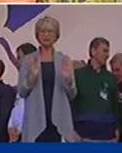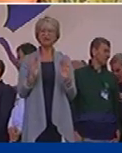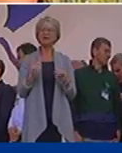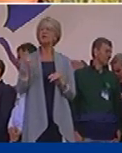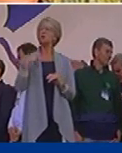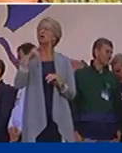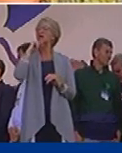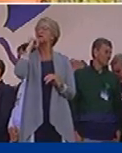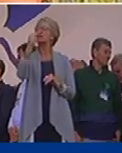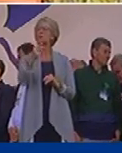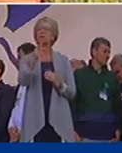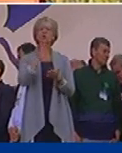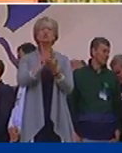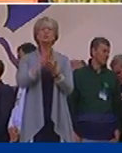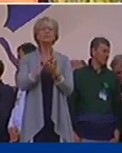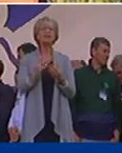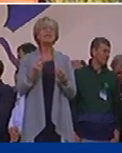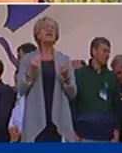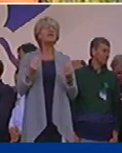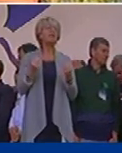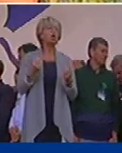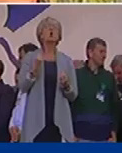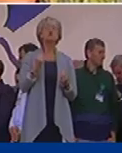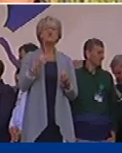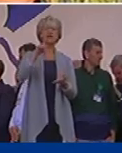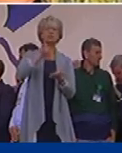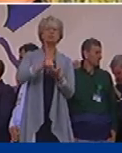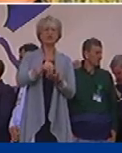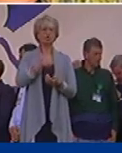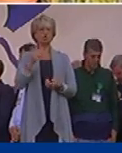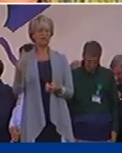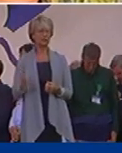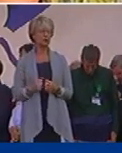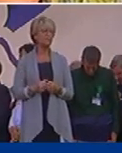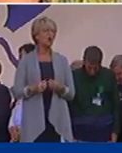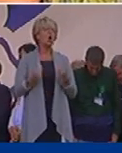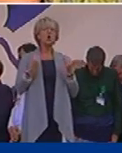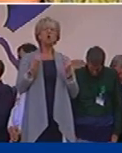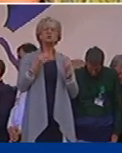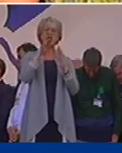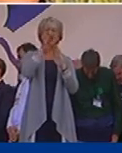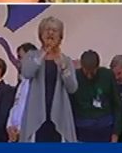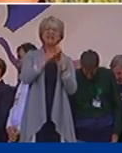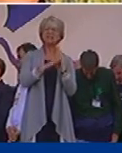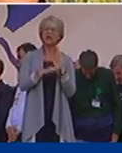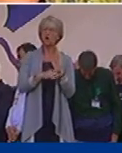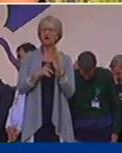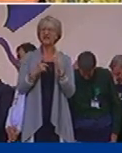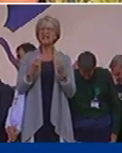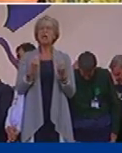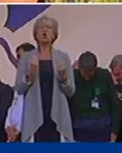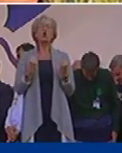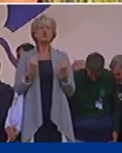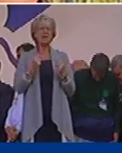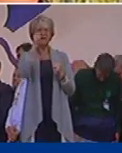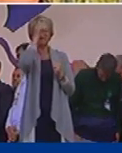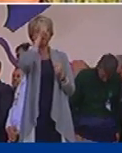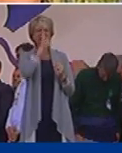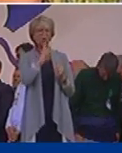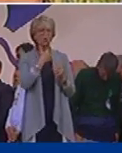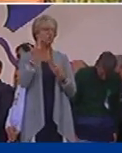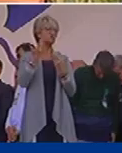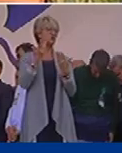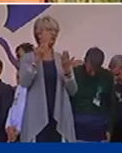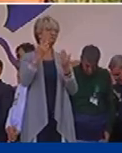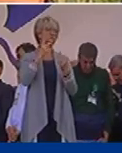dei giornalisti e cosa fa il centrodestra? Ma cos'è una categoria dello spirito? Cos'è una figura retorica,